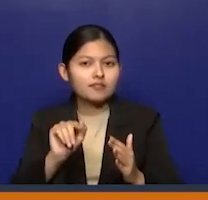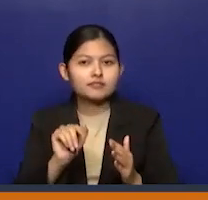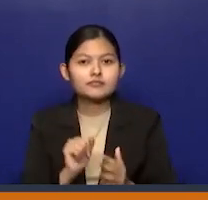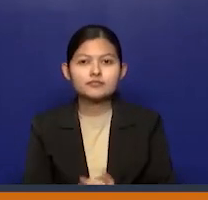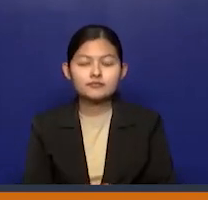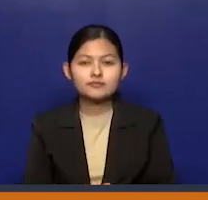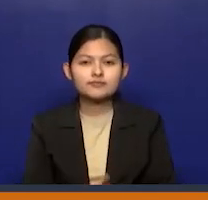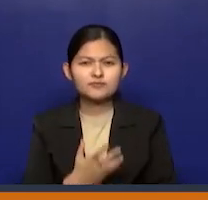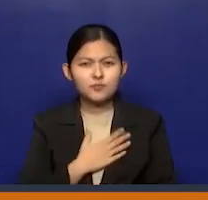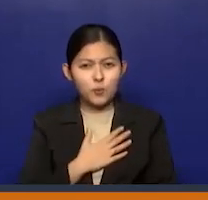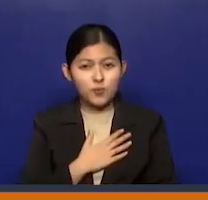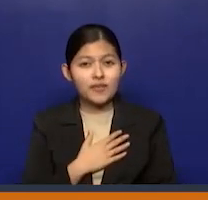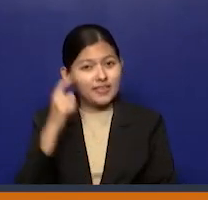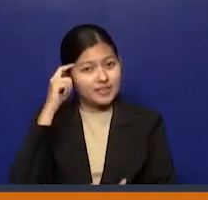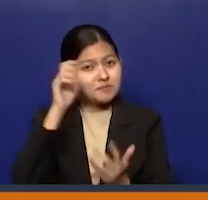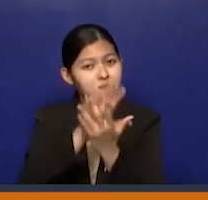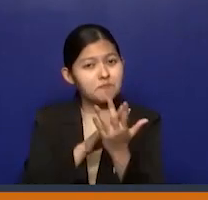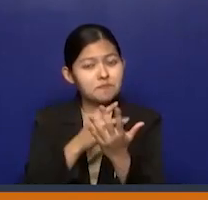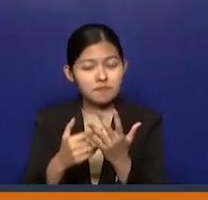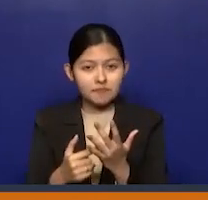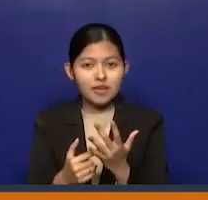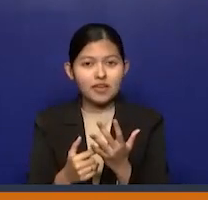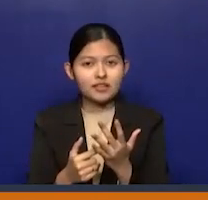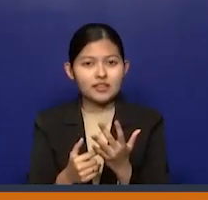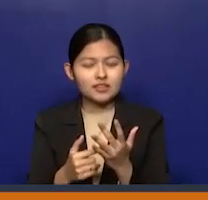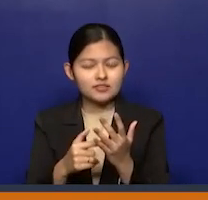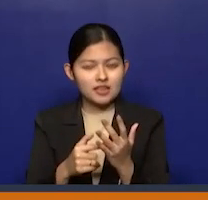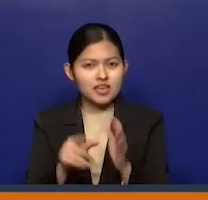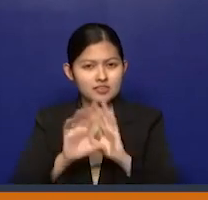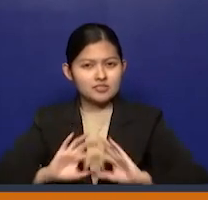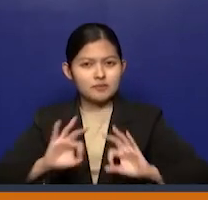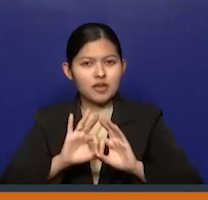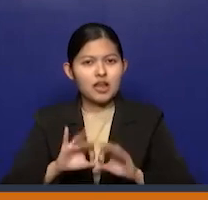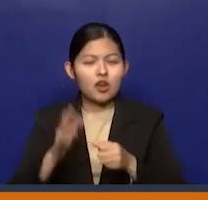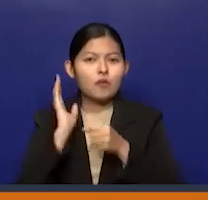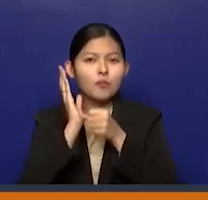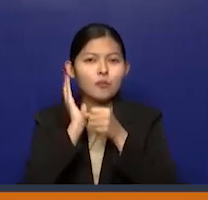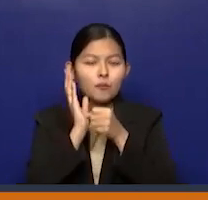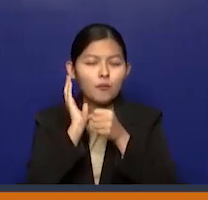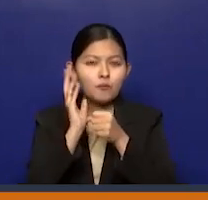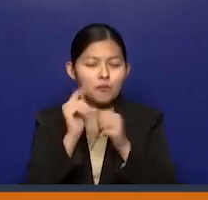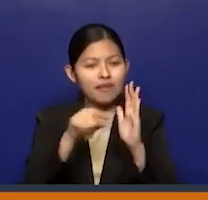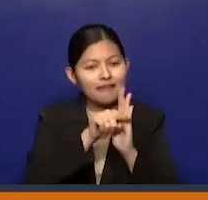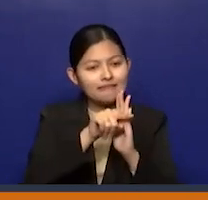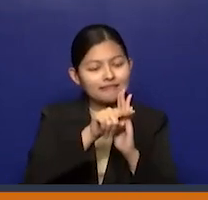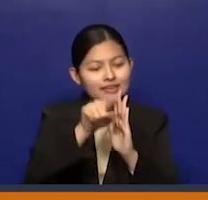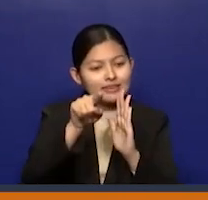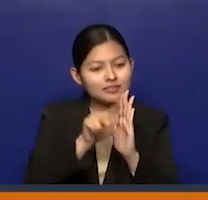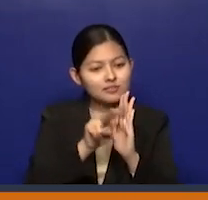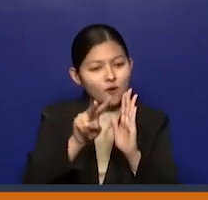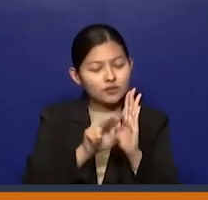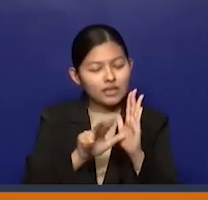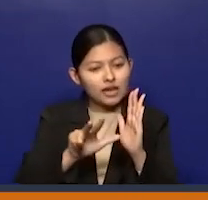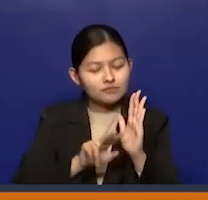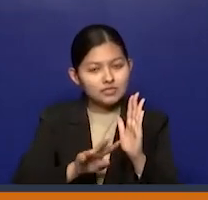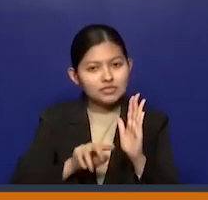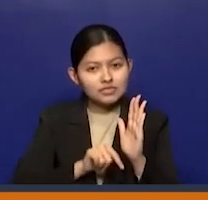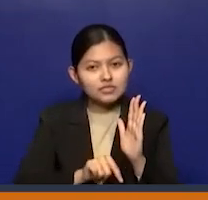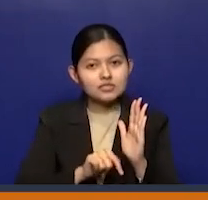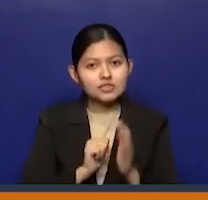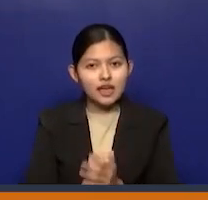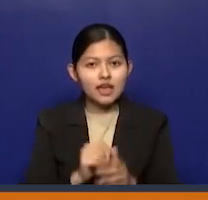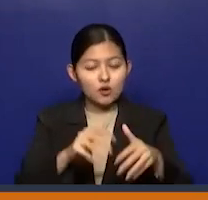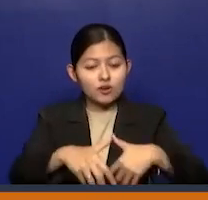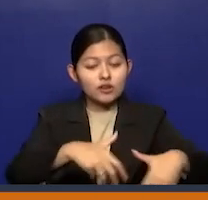รัฐบาลนะครับจำเป็นที่จะต้องแถลงทั้งระยะที่ 1ระยะที่ 2แล้วก็ระยะที่ 3เนี่ยเพื่อให้พี่น้องประชา